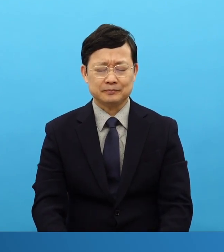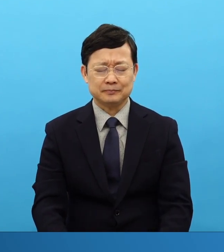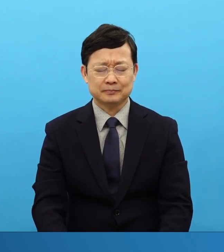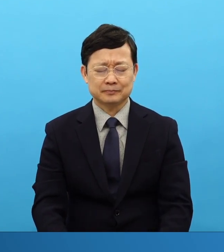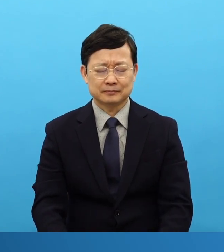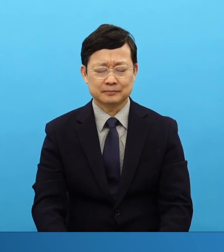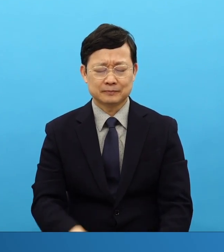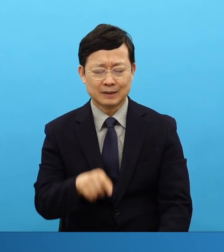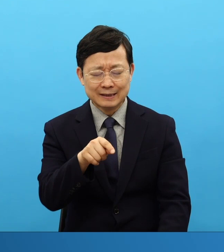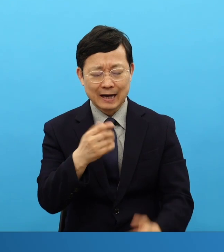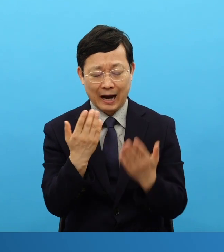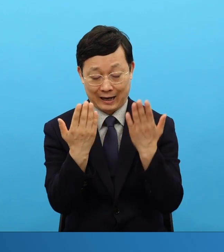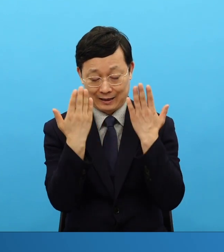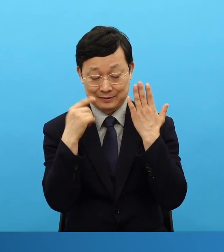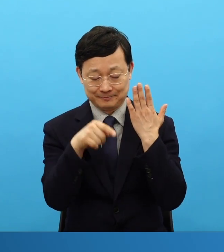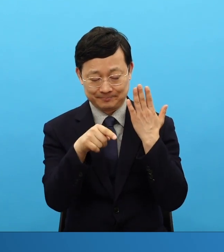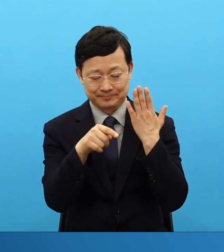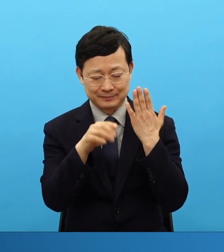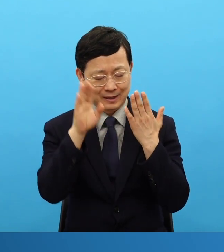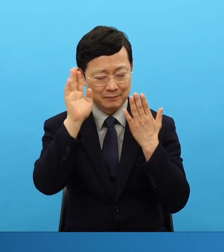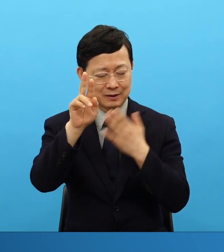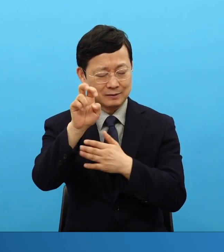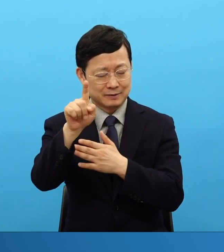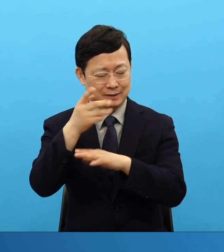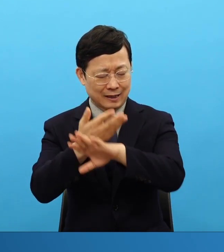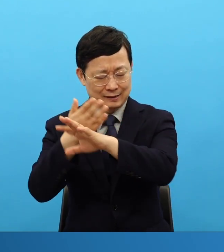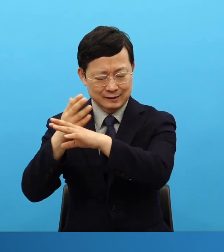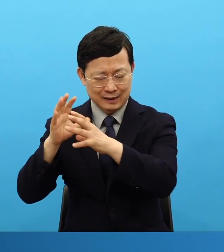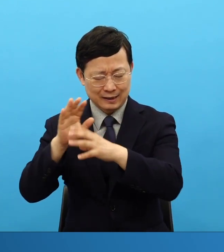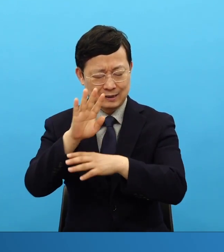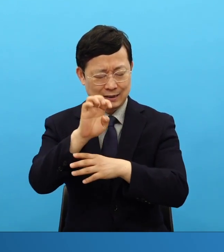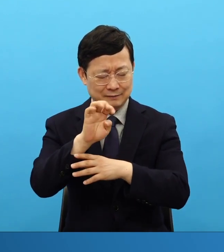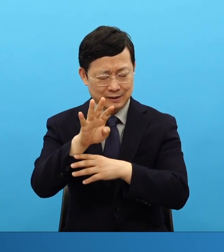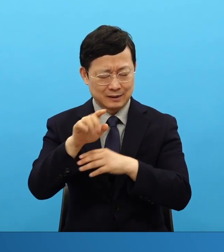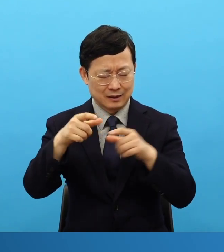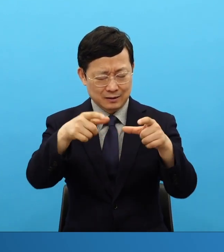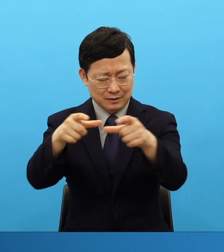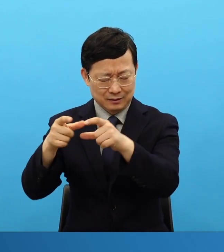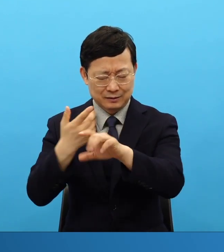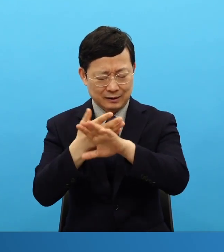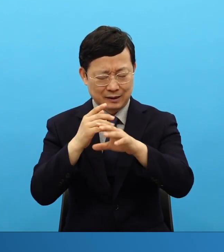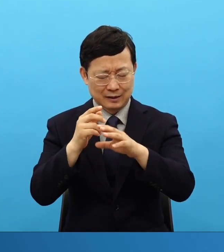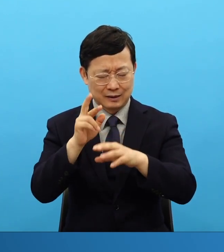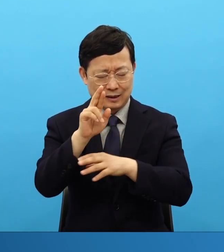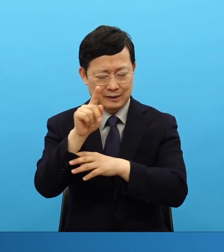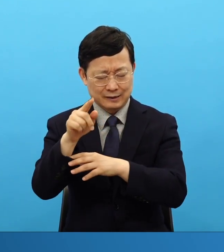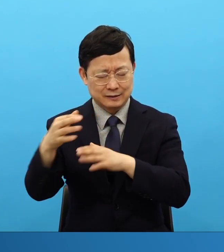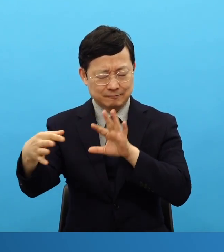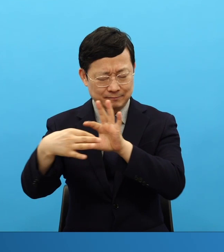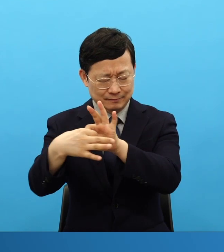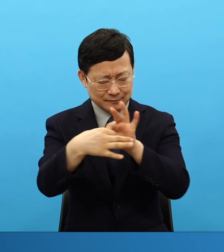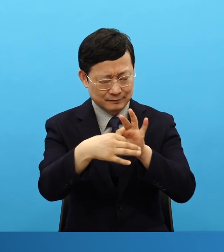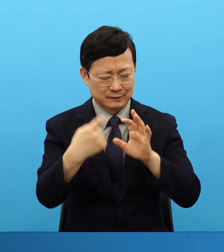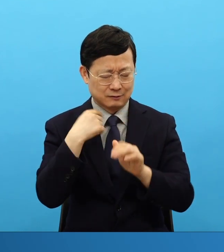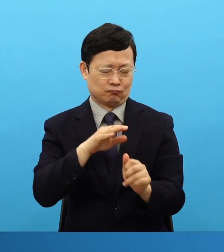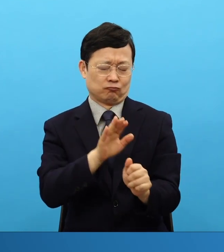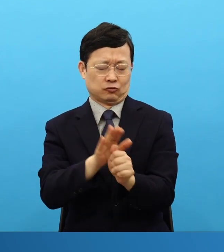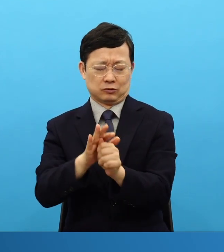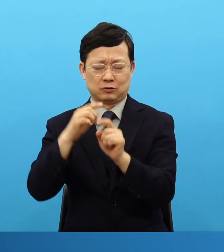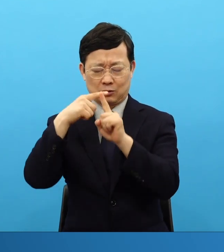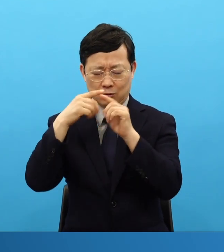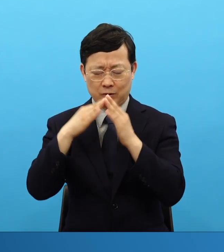우리 신학교와 21개국 44개 해외 신학교를 후원하는 모든 교회와